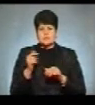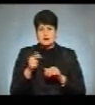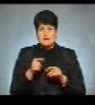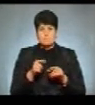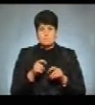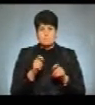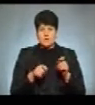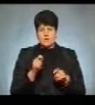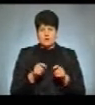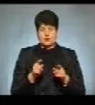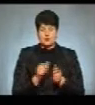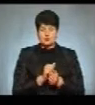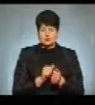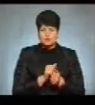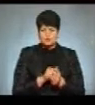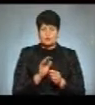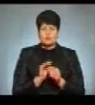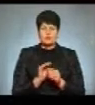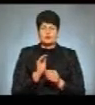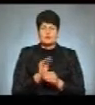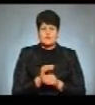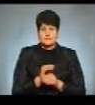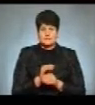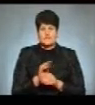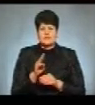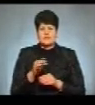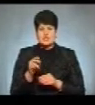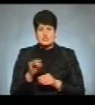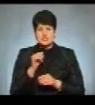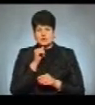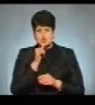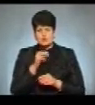молока, його остужували, тоді додавали дріжджі, цукор,